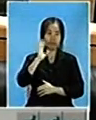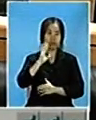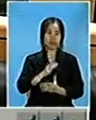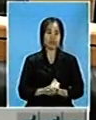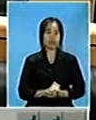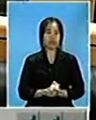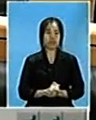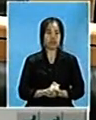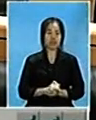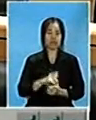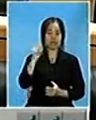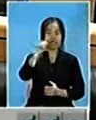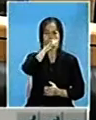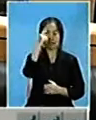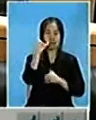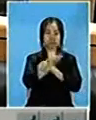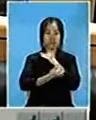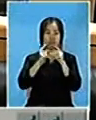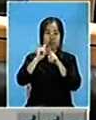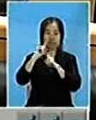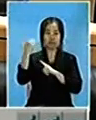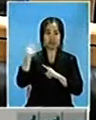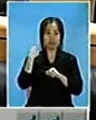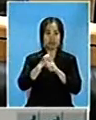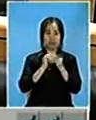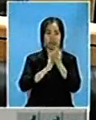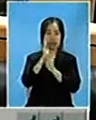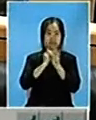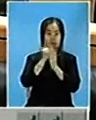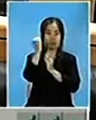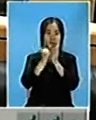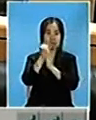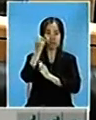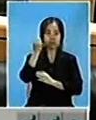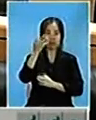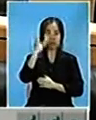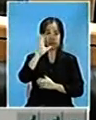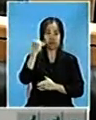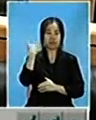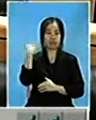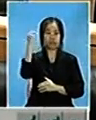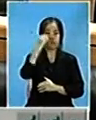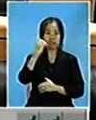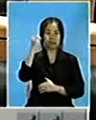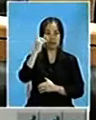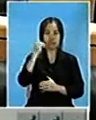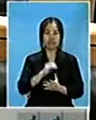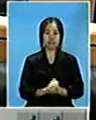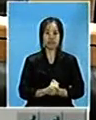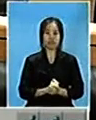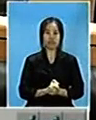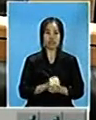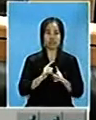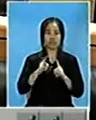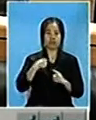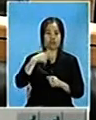ได้ไม่มีประเทศไหนหรอกครับที่เอาเสียงข้างมากไปตัดสินความถูกต้องความชอบธรรมไม่มีครับแต่เราเข้าใจผิ